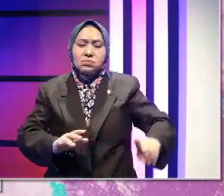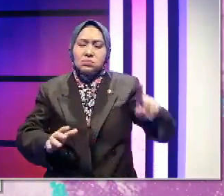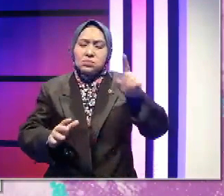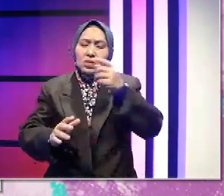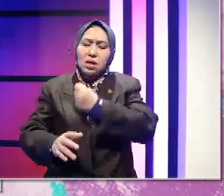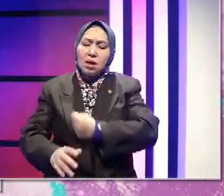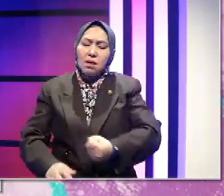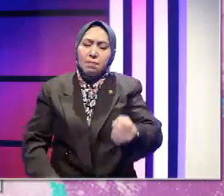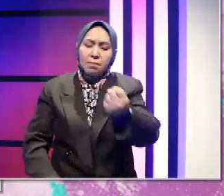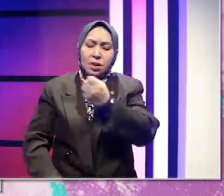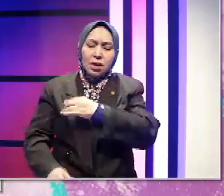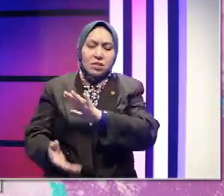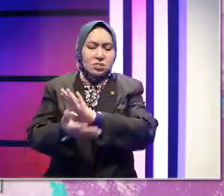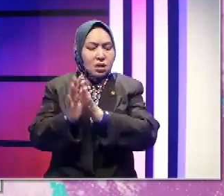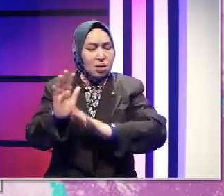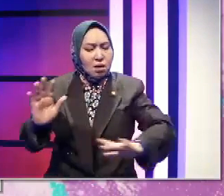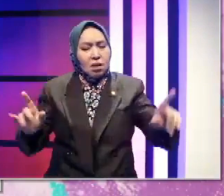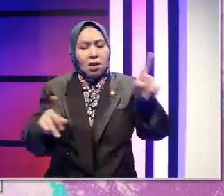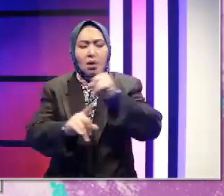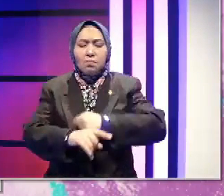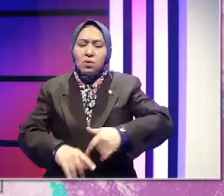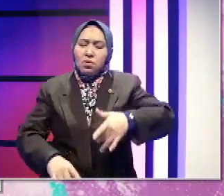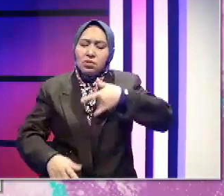إلى السلم